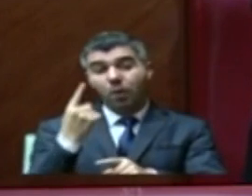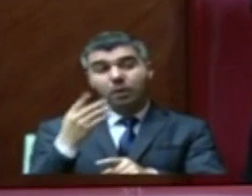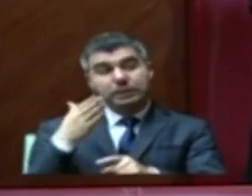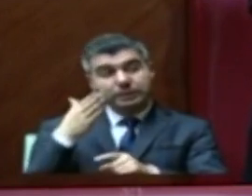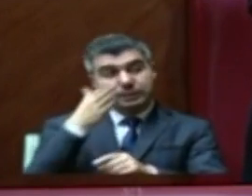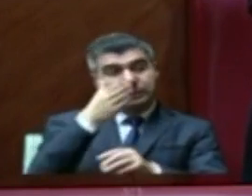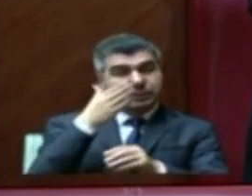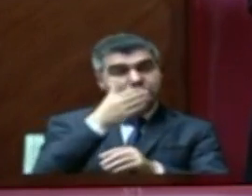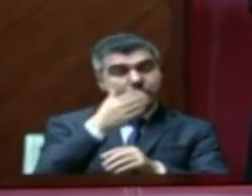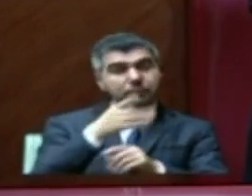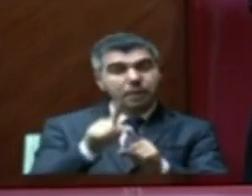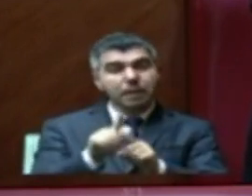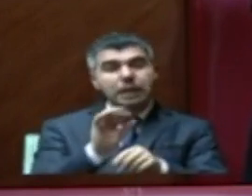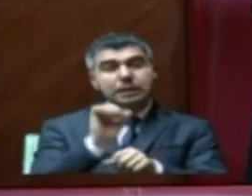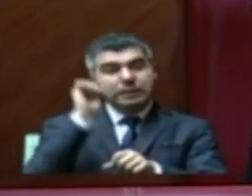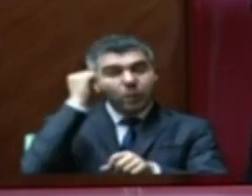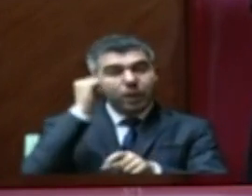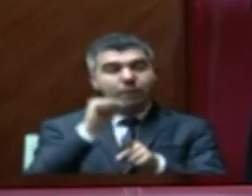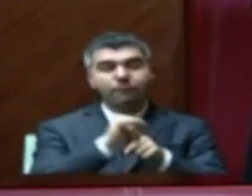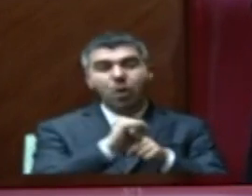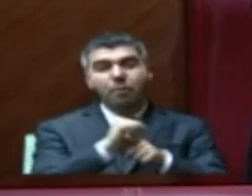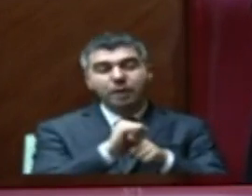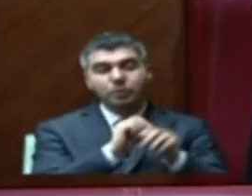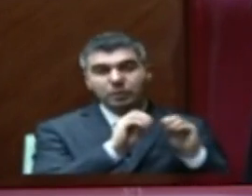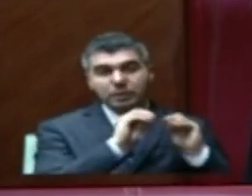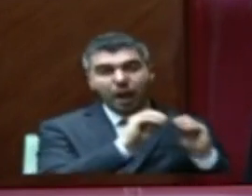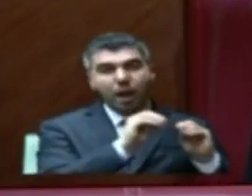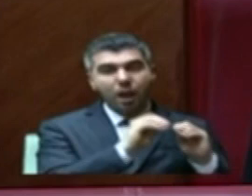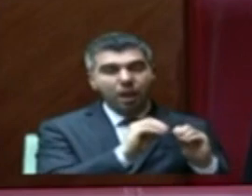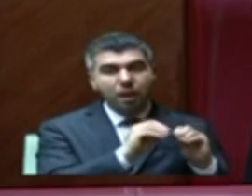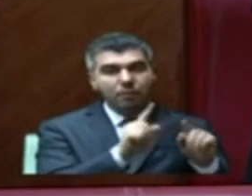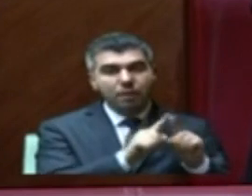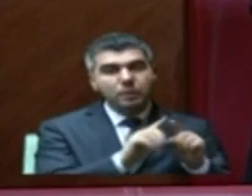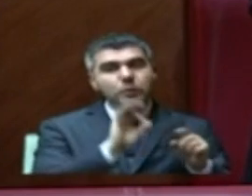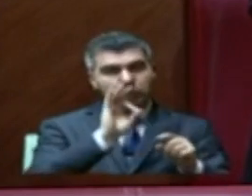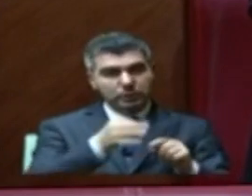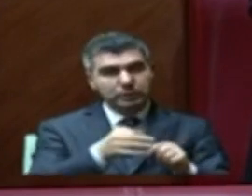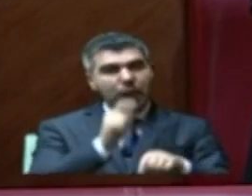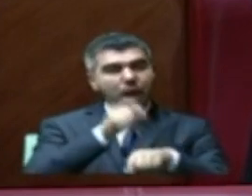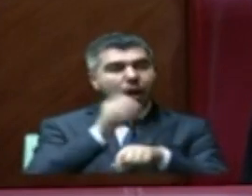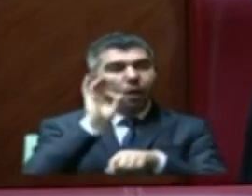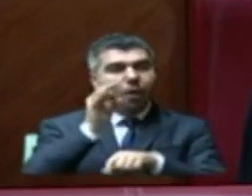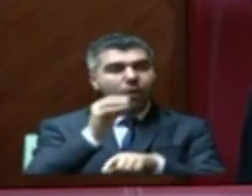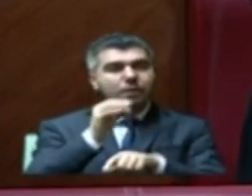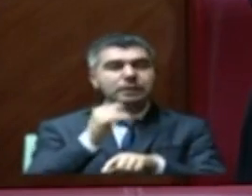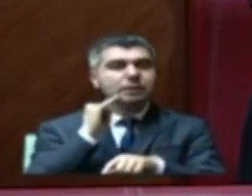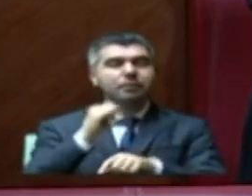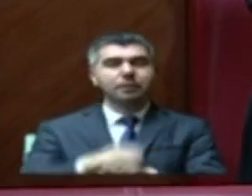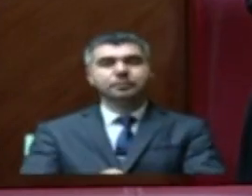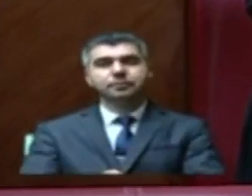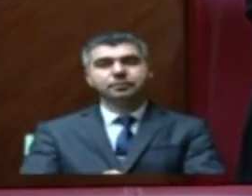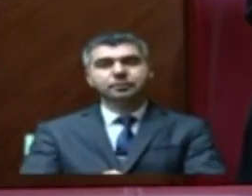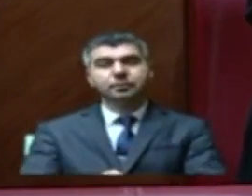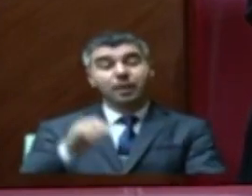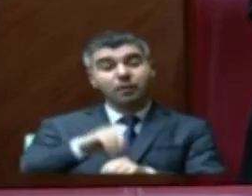عين المكان من اجل التكوين والتاهيل في الحرف، هذا ما يمكن الا يكون في مصلحه الصانع التقليدي في العالم القروي. بالنسبه